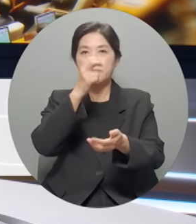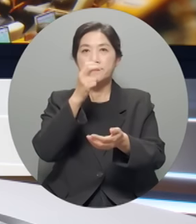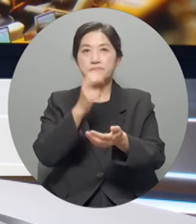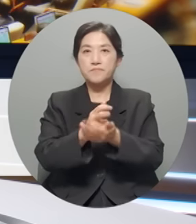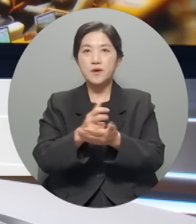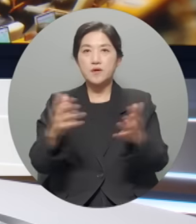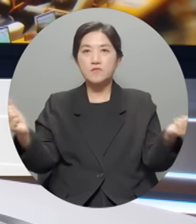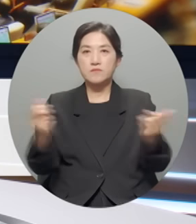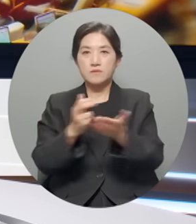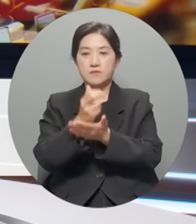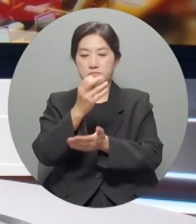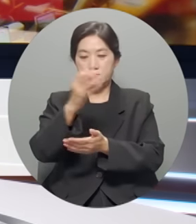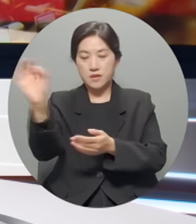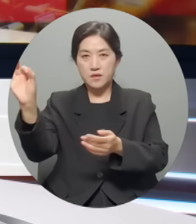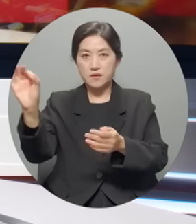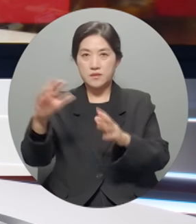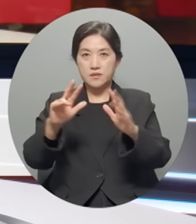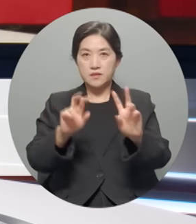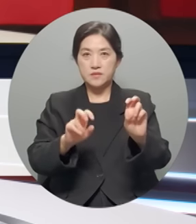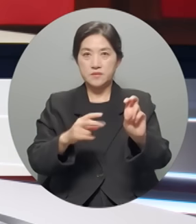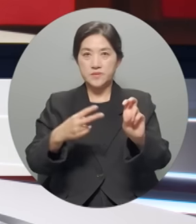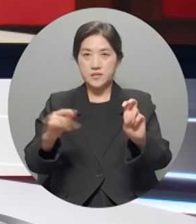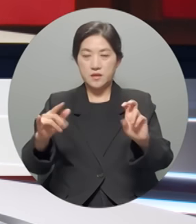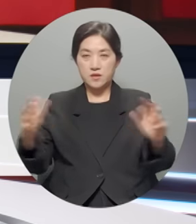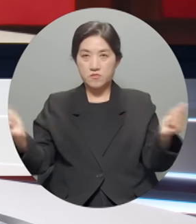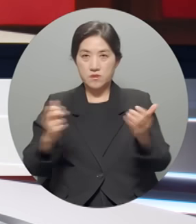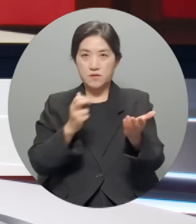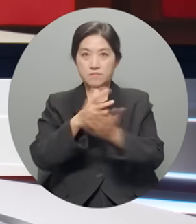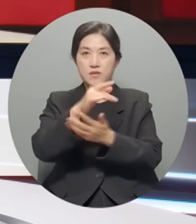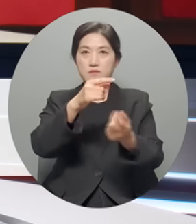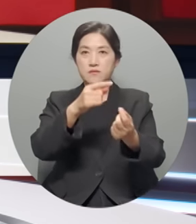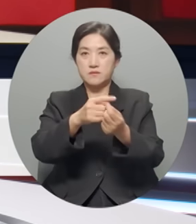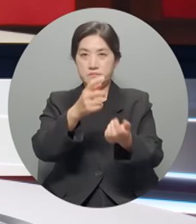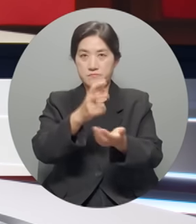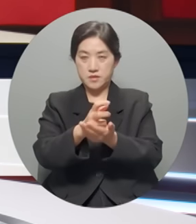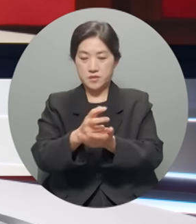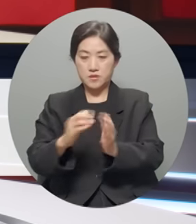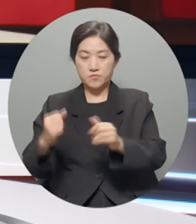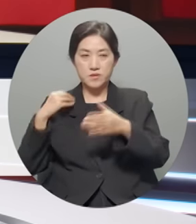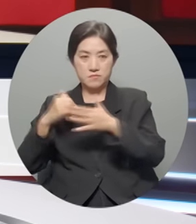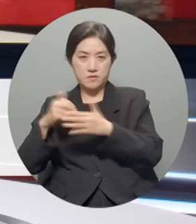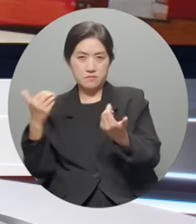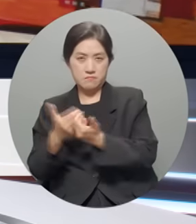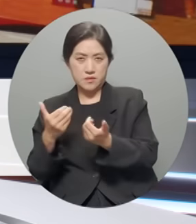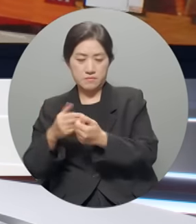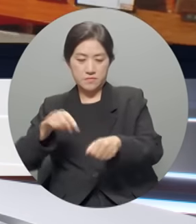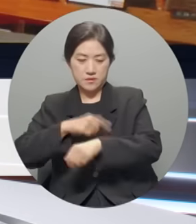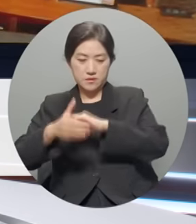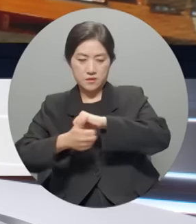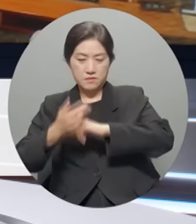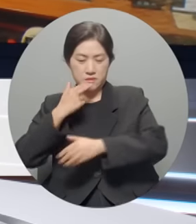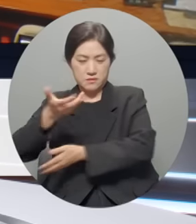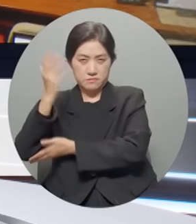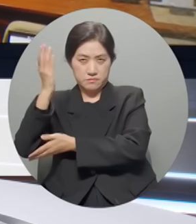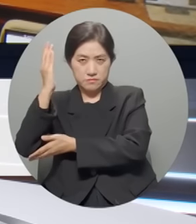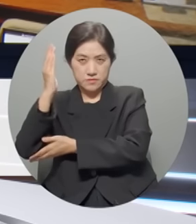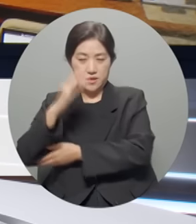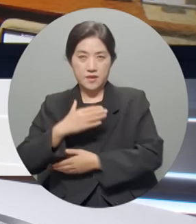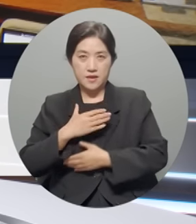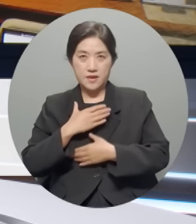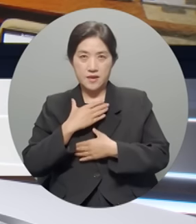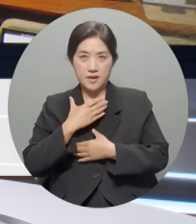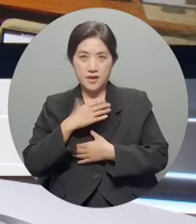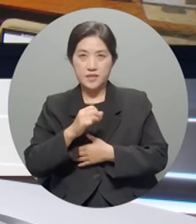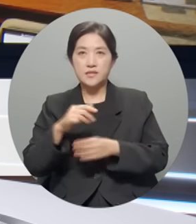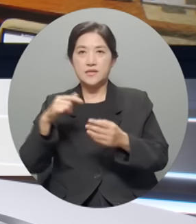국회를 통과한 첫 번째 법안입니다. 국민의힘이 특검법에 반대하며 무제한 토론을 벌이다 안철수, 김재섭 두